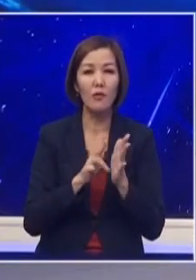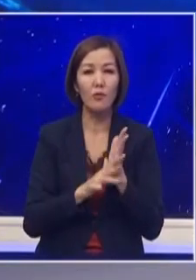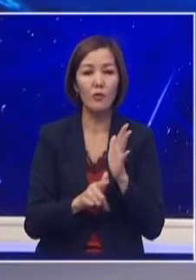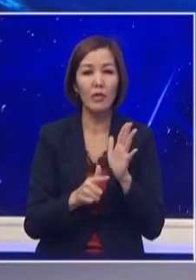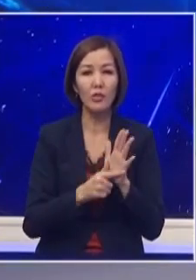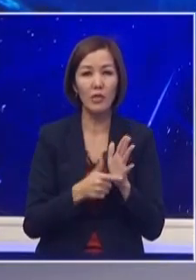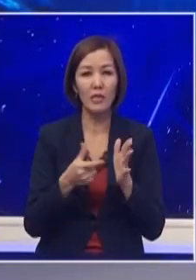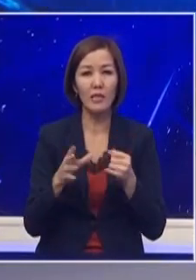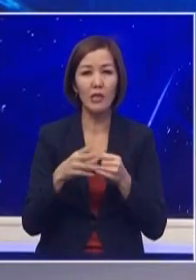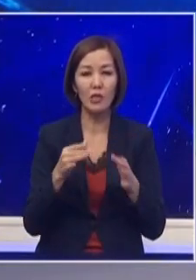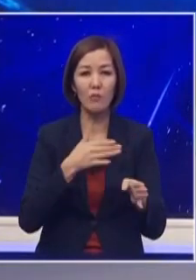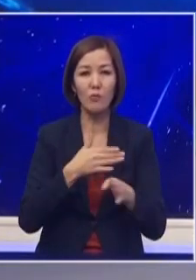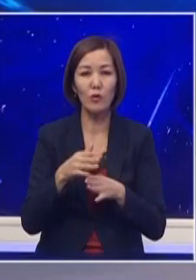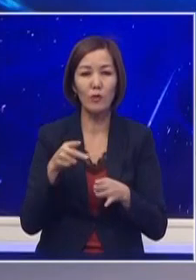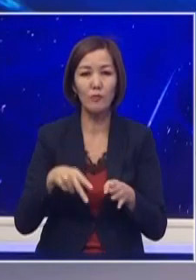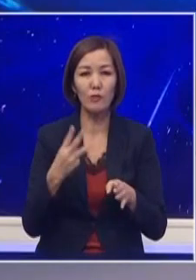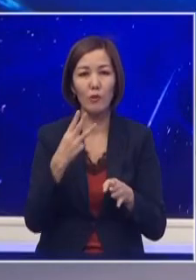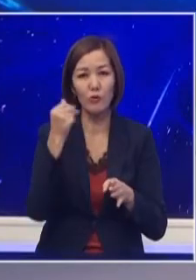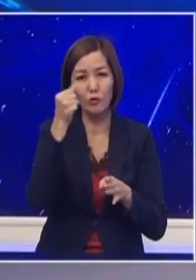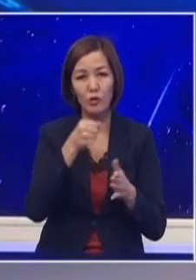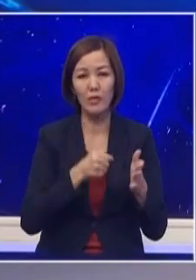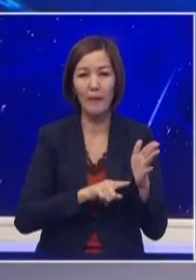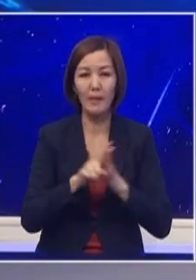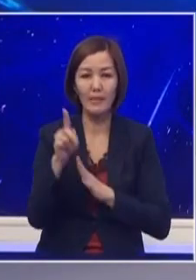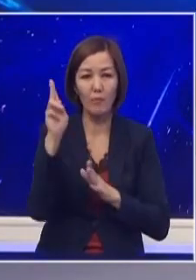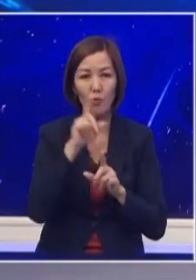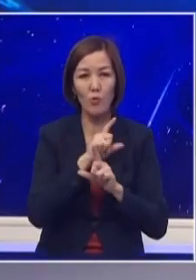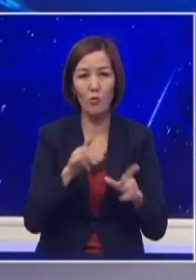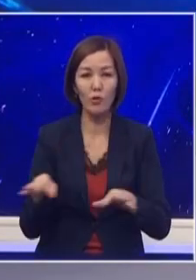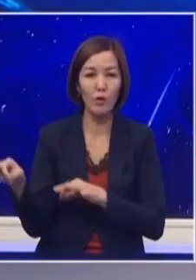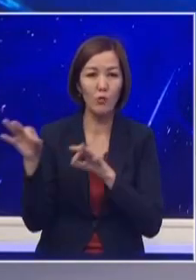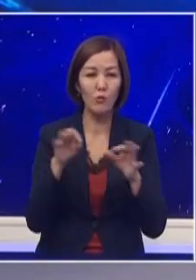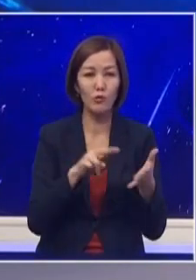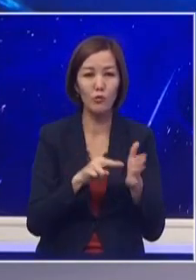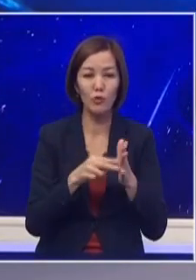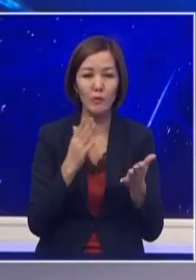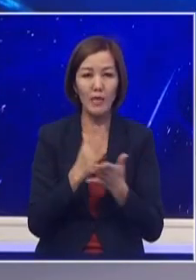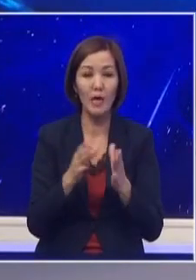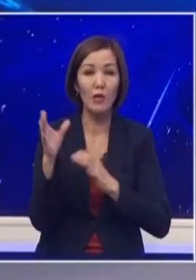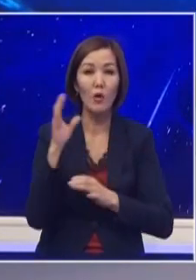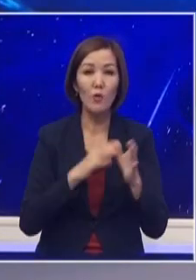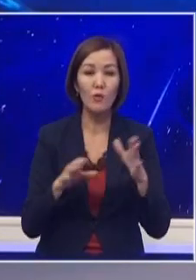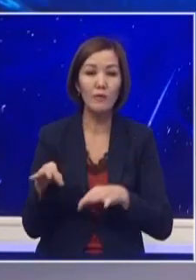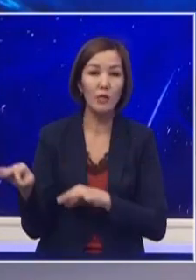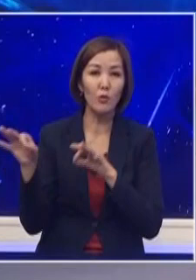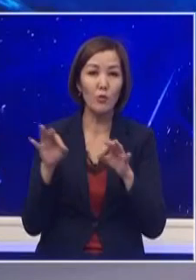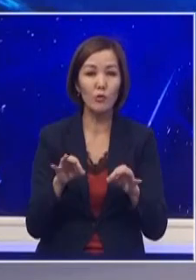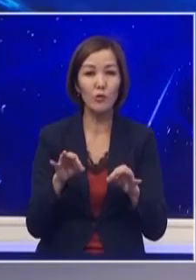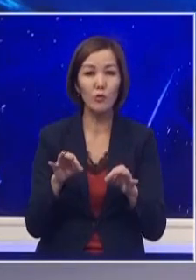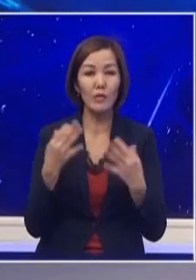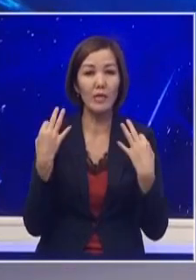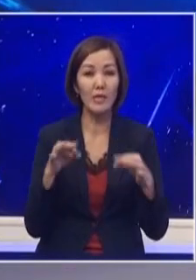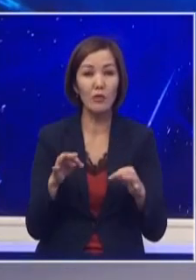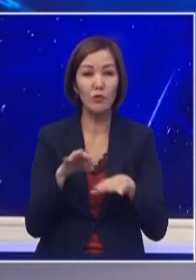Қаладан 97 гектар жер бөлініп, 2023 жылдан бастап оқу орындарын көшіру жоспарланған. Университеттерді